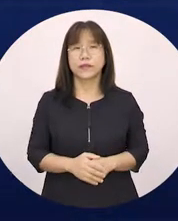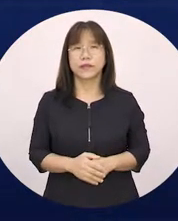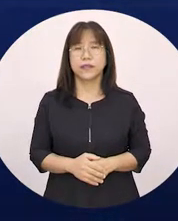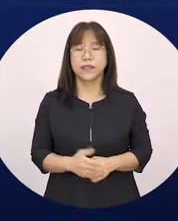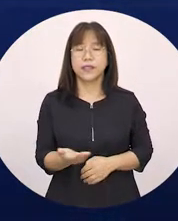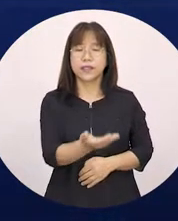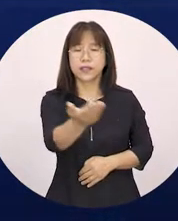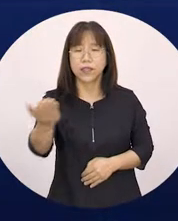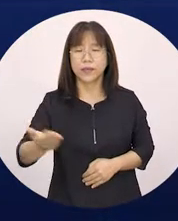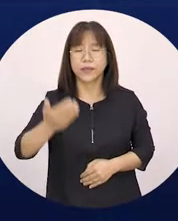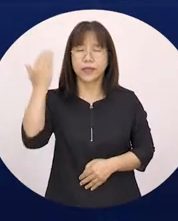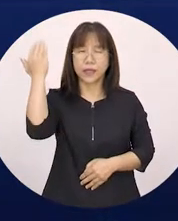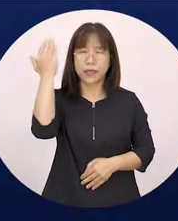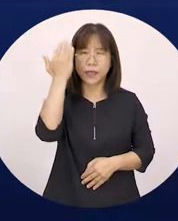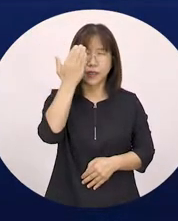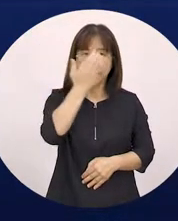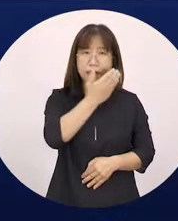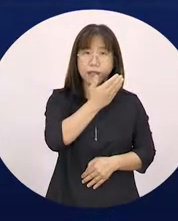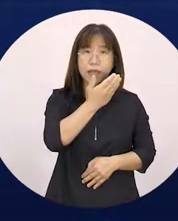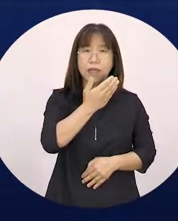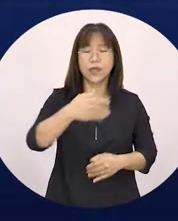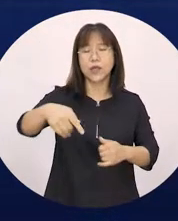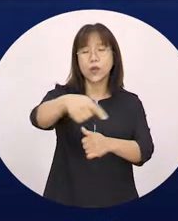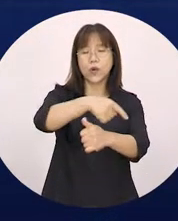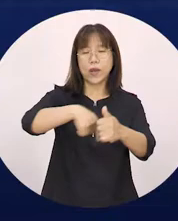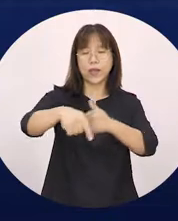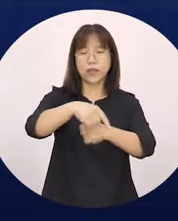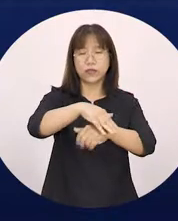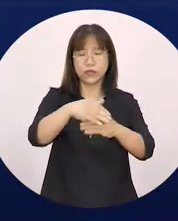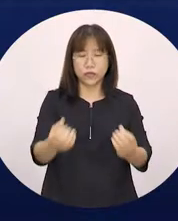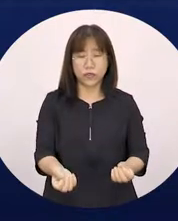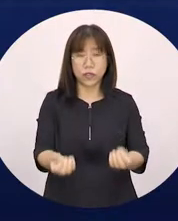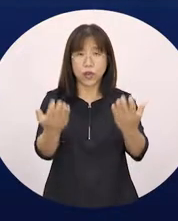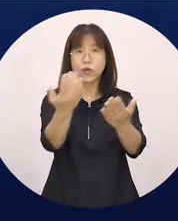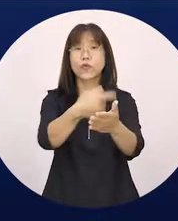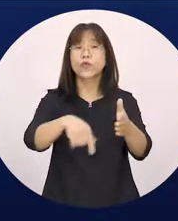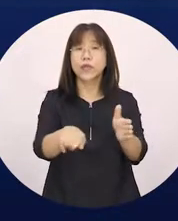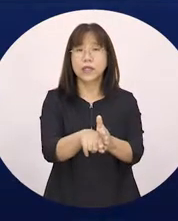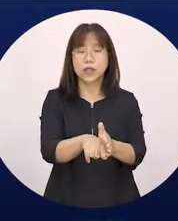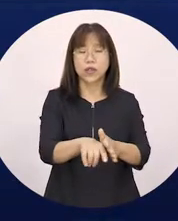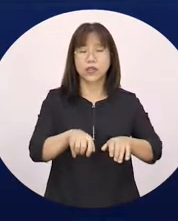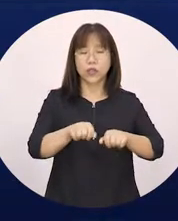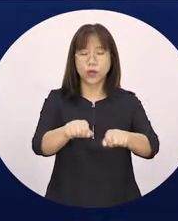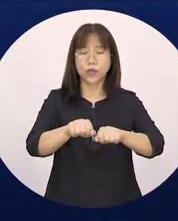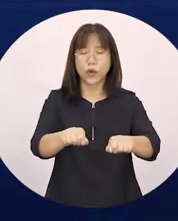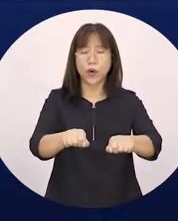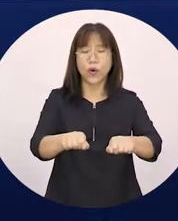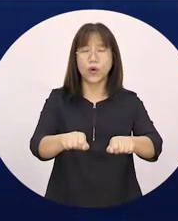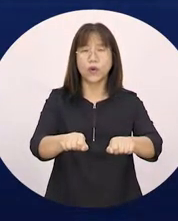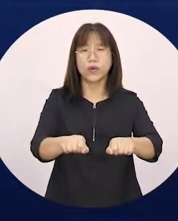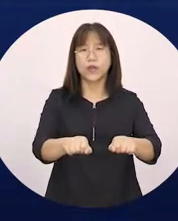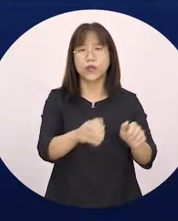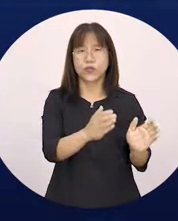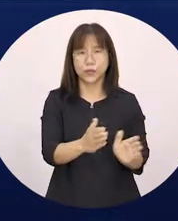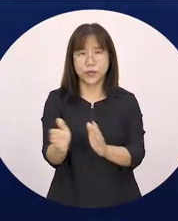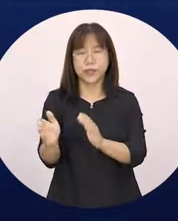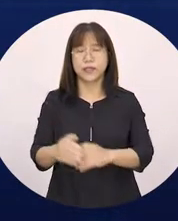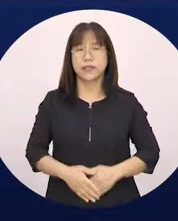강서구는 또 구민들이 쾌적한 환경에서 연휴를 보낼 수 있도록 추석 연휴 기간 청소대책도